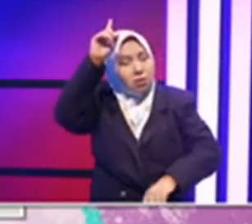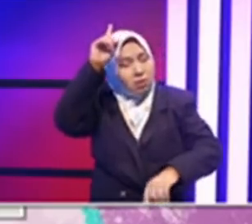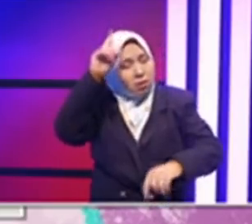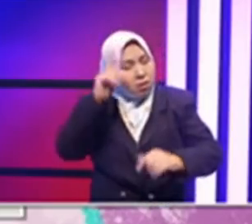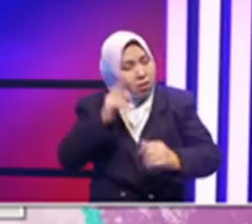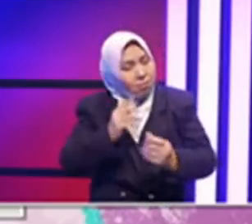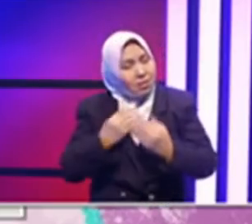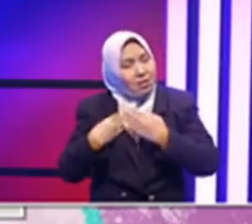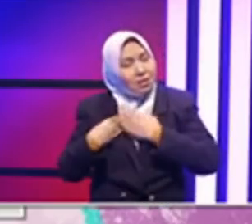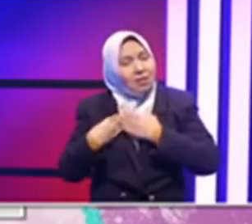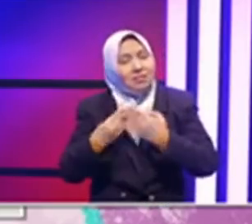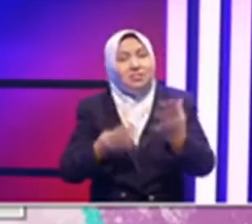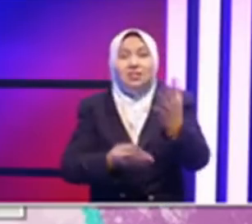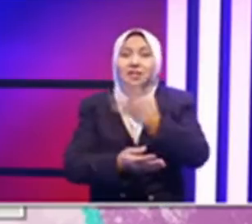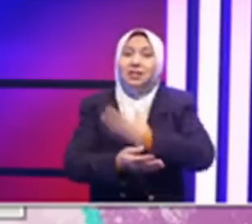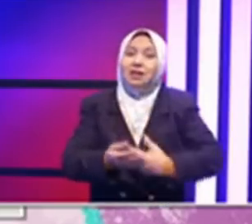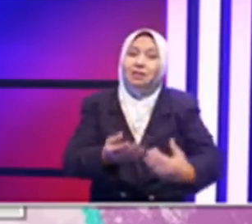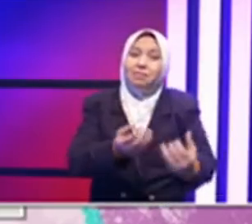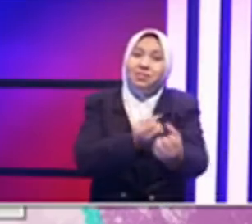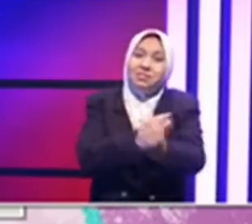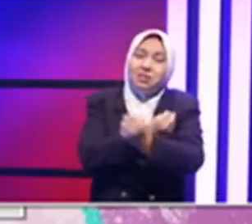الرحمن